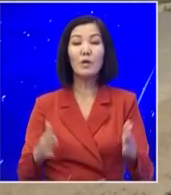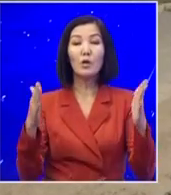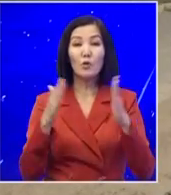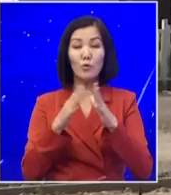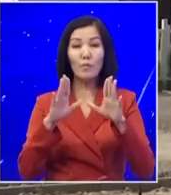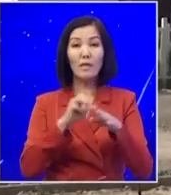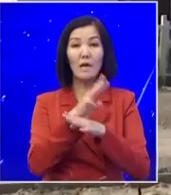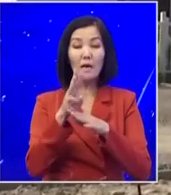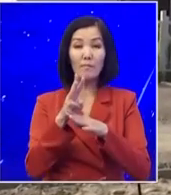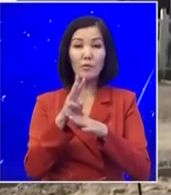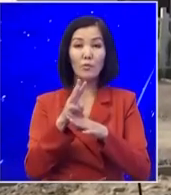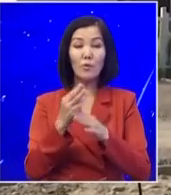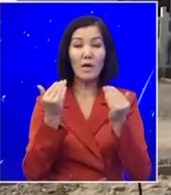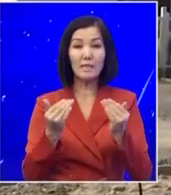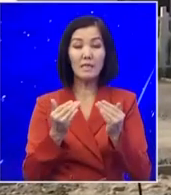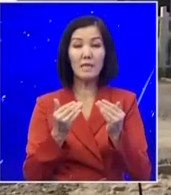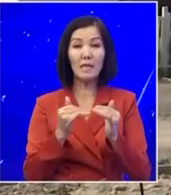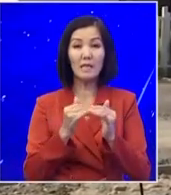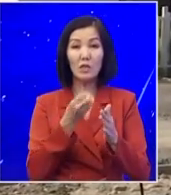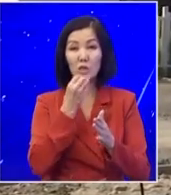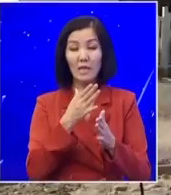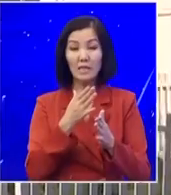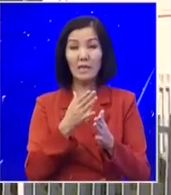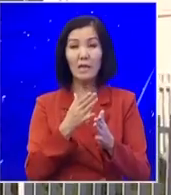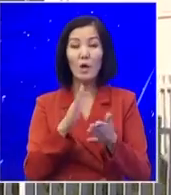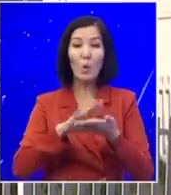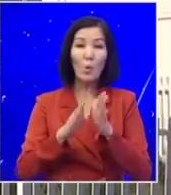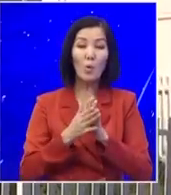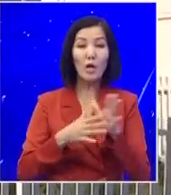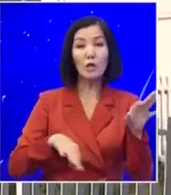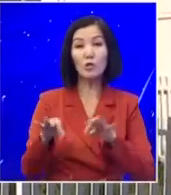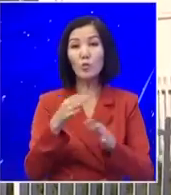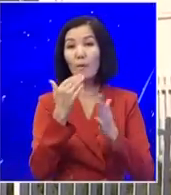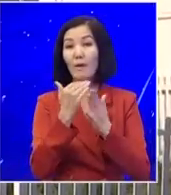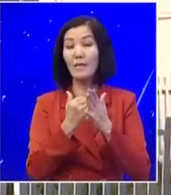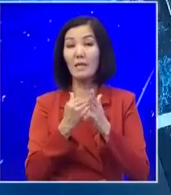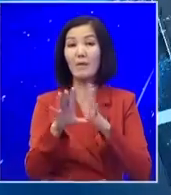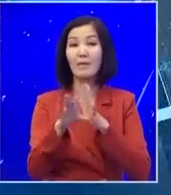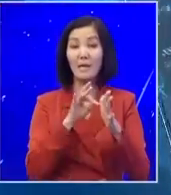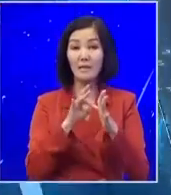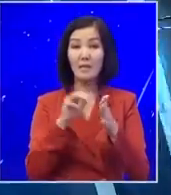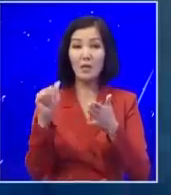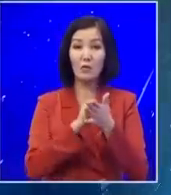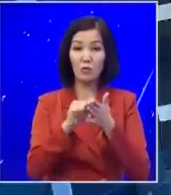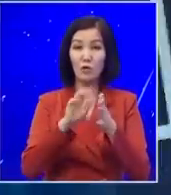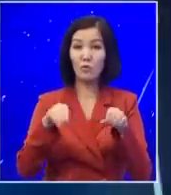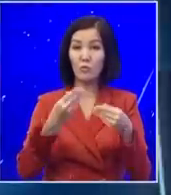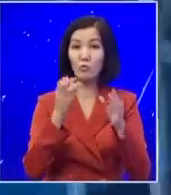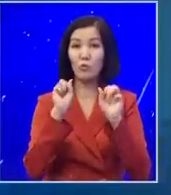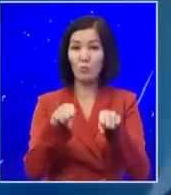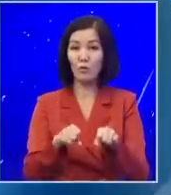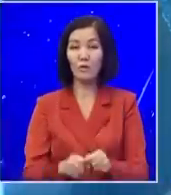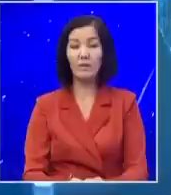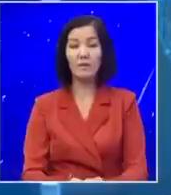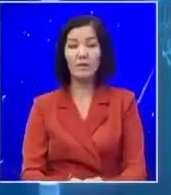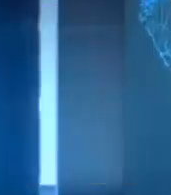қамту үшін әртараптандырып жатыр. Әр азамат өзіне қолайлы жобаны таңдап, құжат өткізсе болғаны. Мадина Берікқызы, Қайрат Қазтұрғанов,